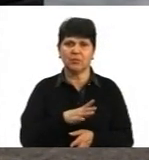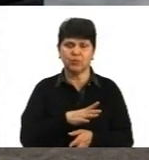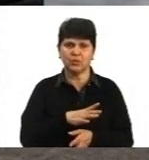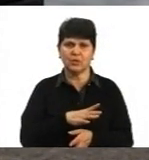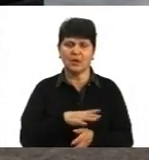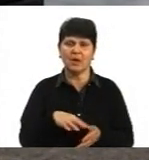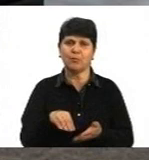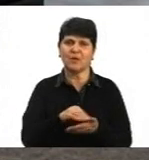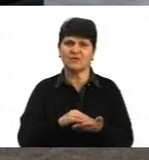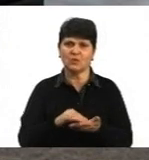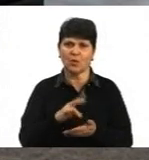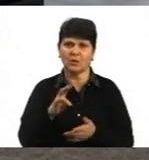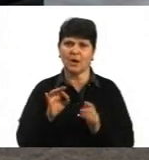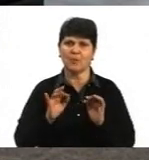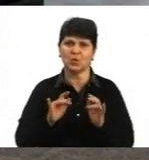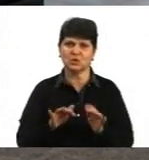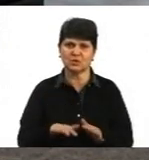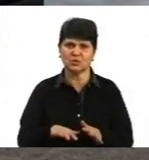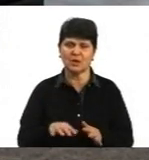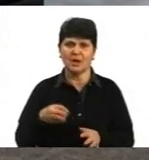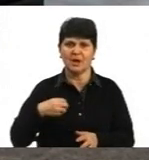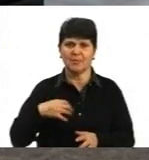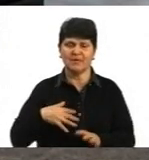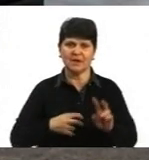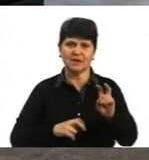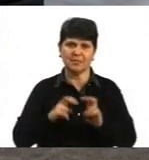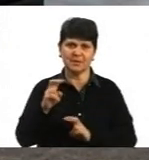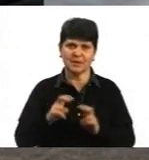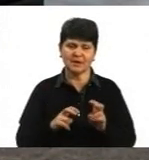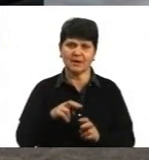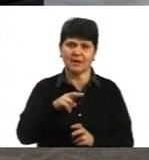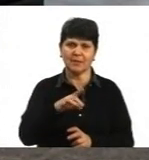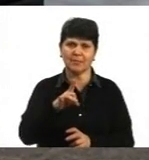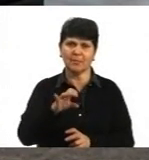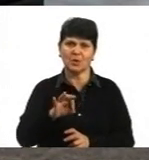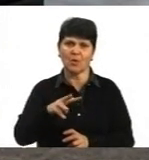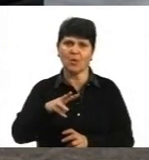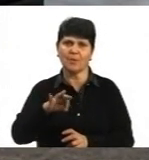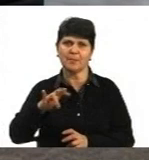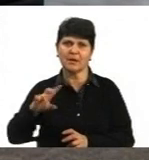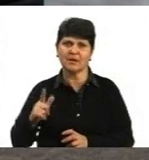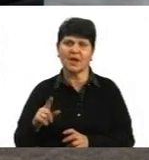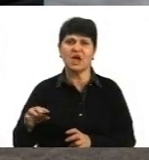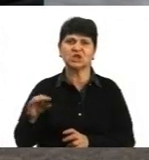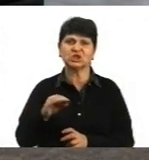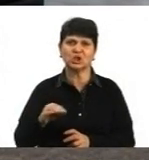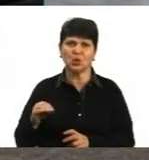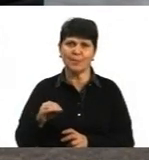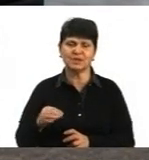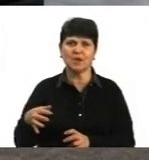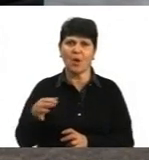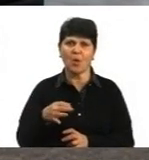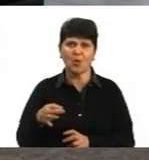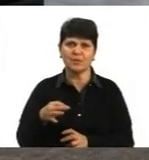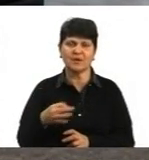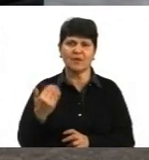процедура з приватним підприємством «Промінь» Житомирської області, якого нам порекомендував розробник самої системи